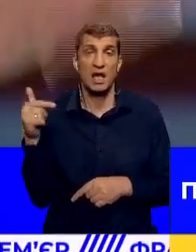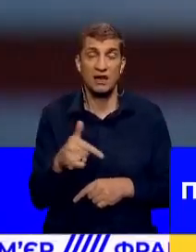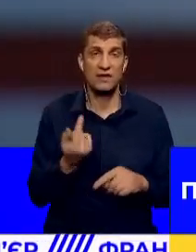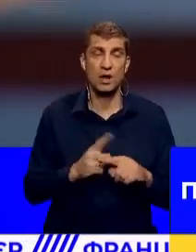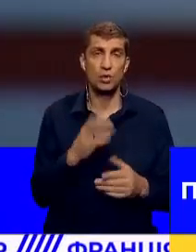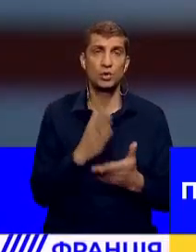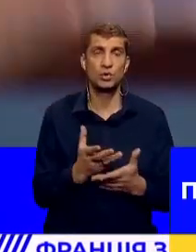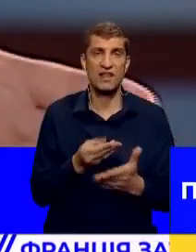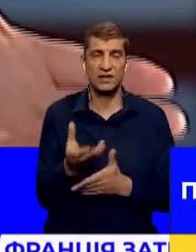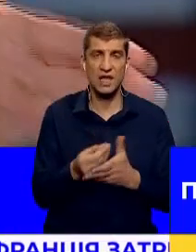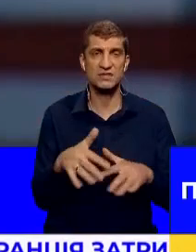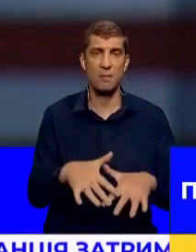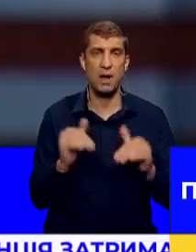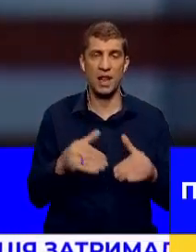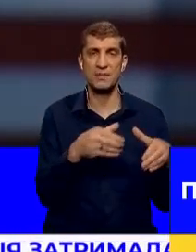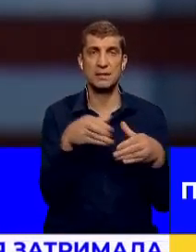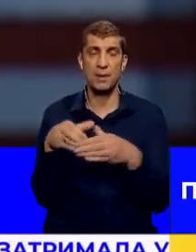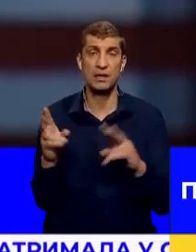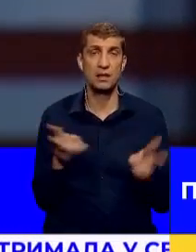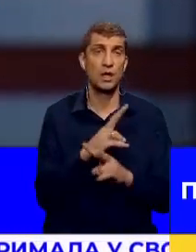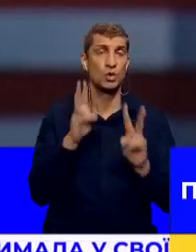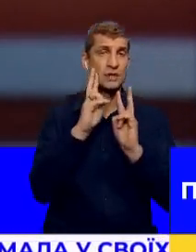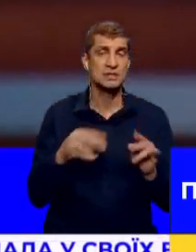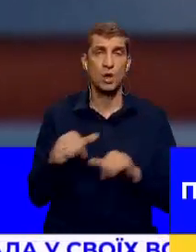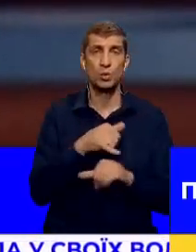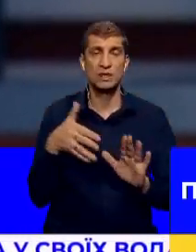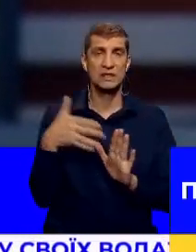на фінансування парламентських партій, ніхто не знає, куди